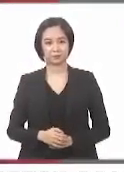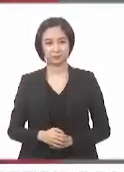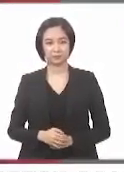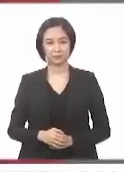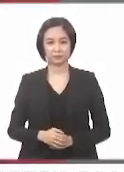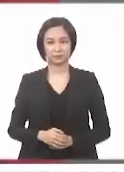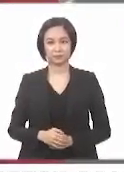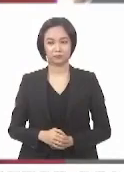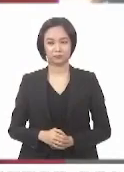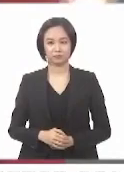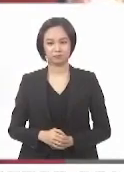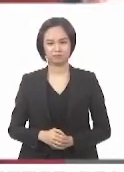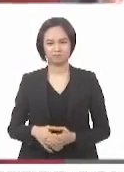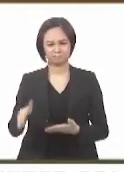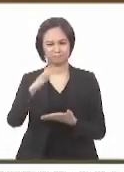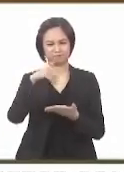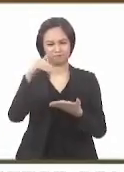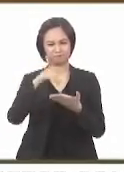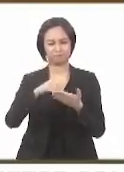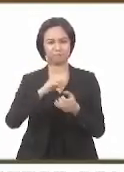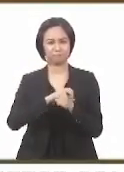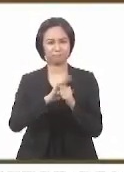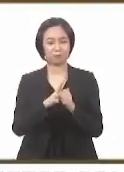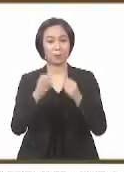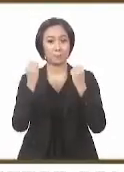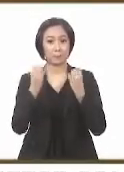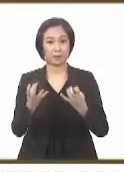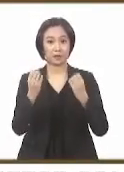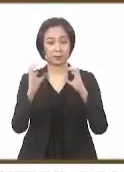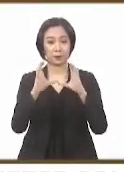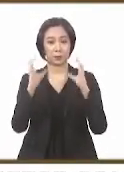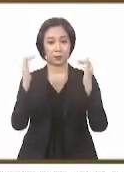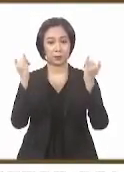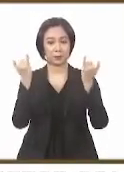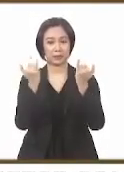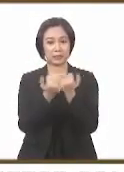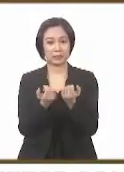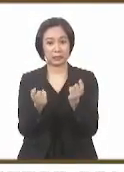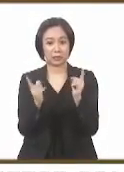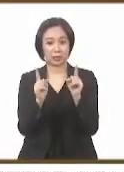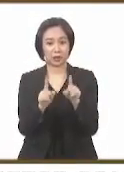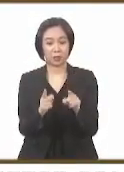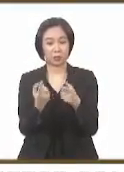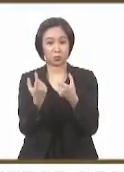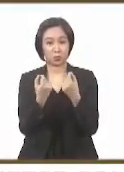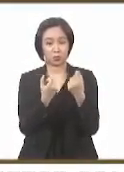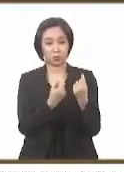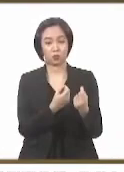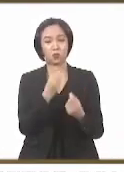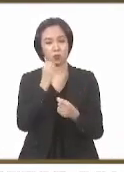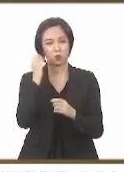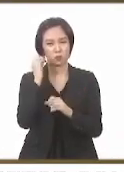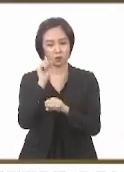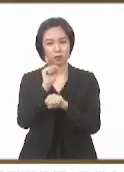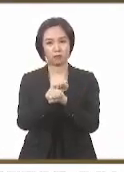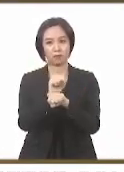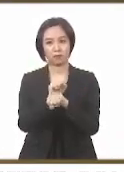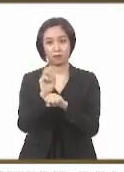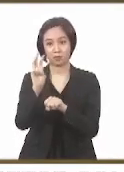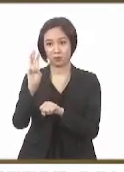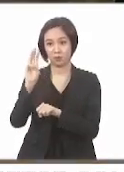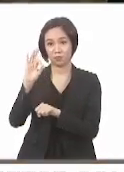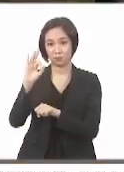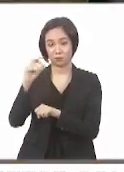Sa kasagsagan ng pandemya, marami sa mga kumpanya ang nagpatupad ng work from home setup para maiwasan ang hawahan ng